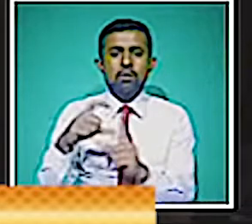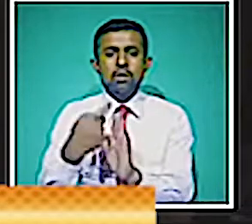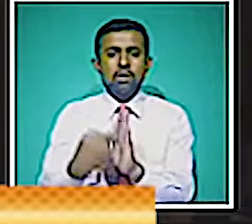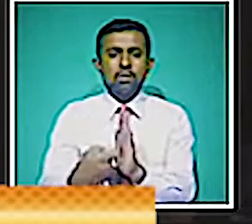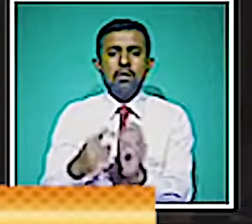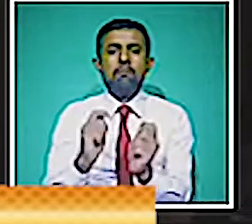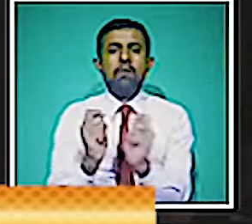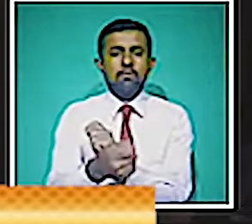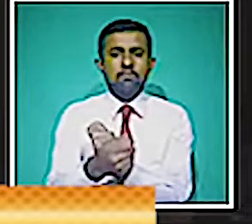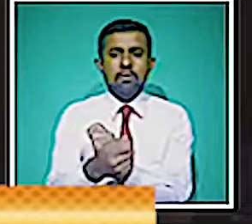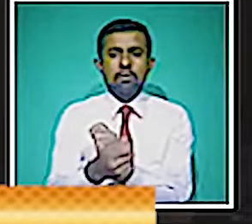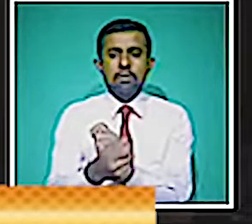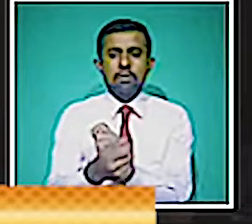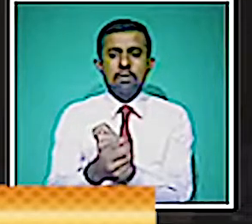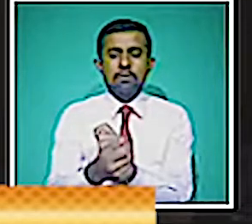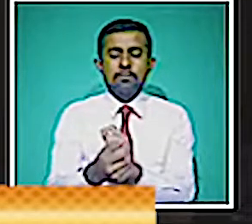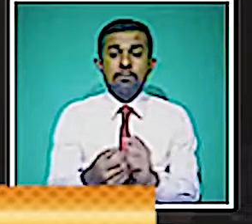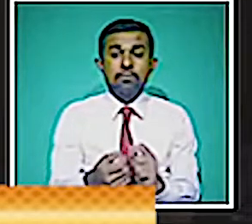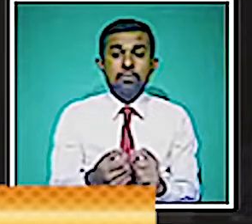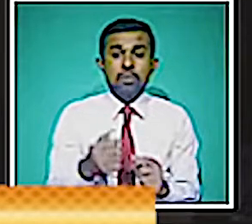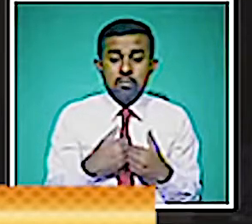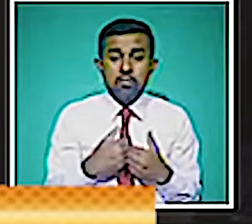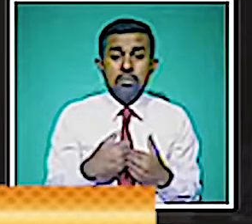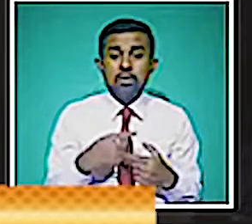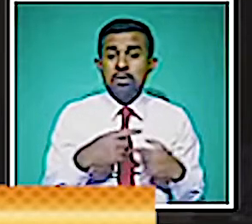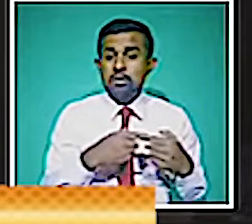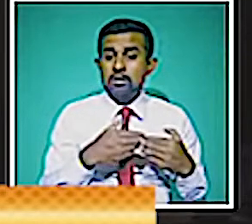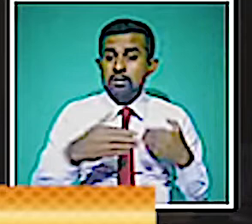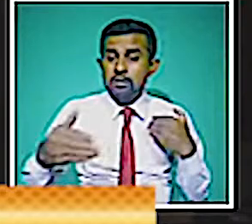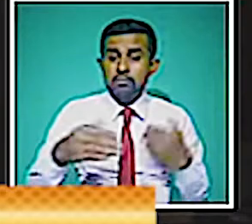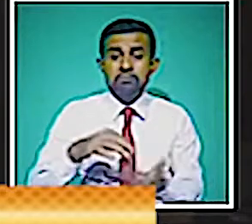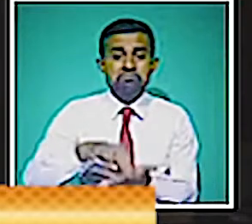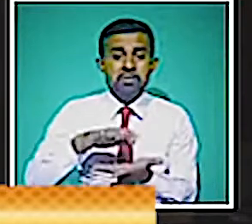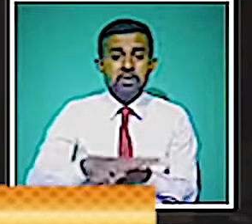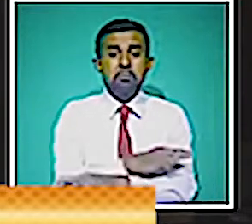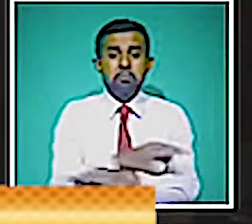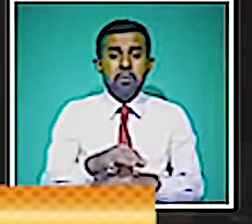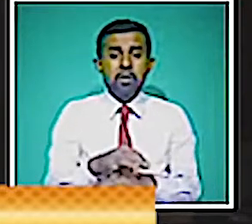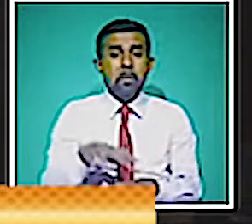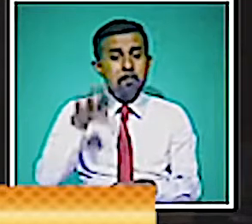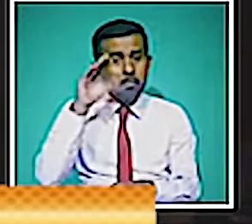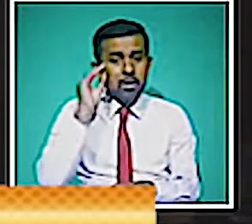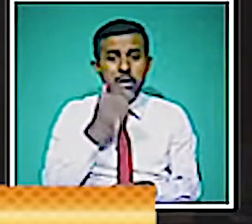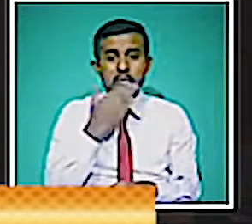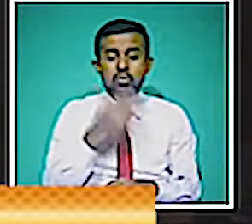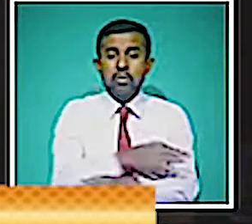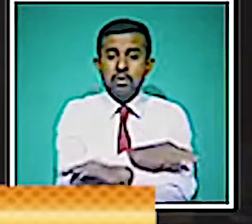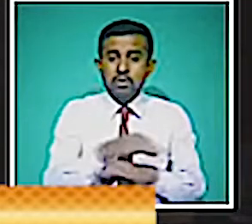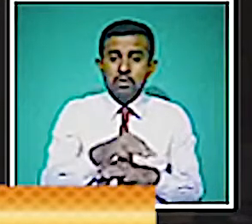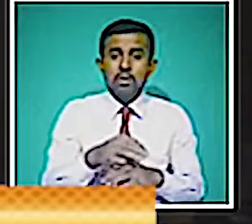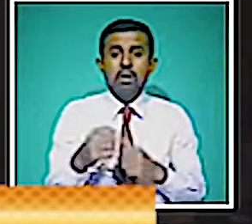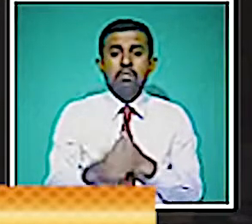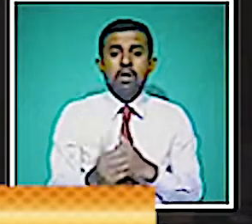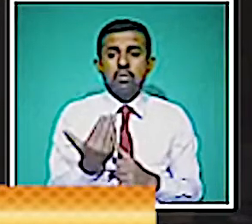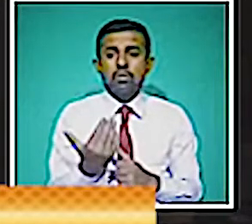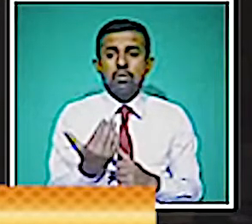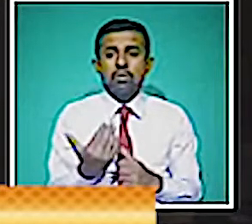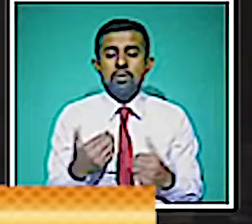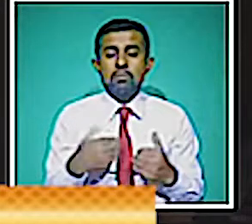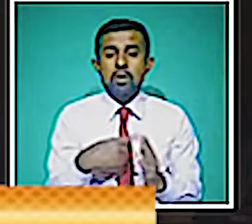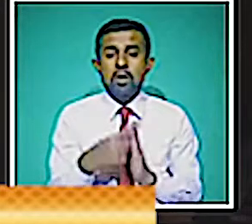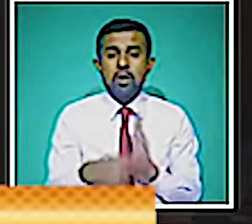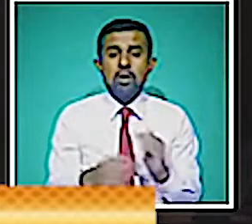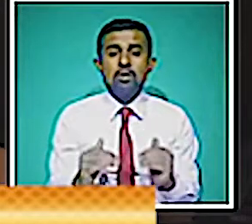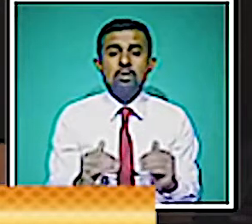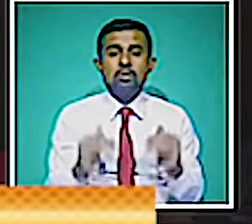இந்த ஒரு நிலையான கல்விக் கொள்கையை இந்த நாட்டில் கொண்டு வாருங்கள். அதுதான் இந்த நாட்டினுடைய முதலாவது மாற்றமாக இந்த நாட்டை நோக்கி நகர்த்தக்கூடியதாக இருக்கும்.